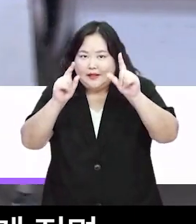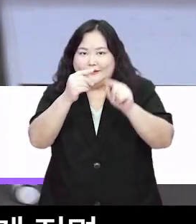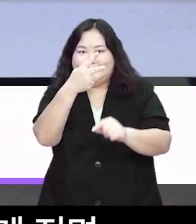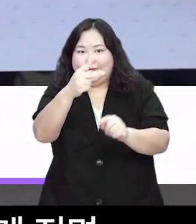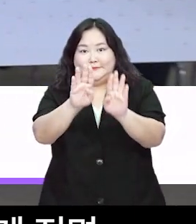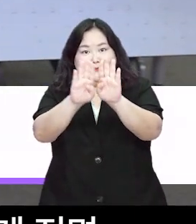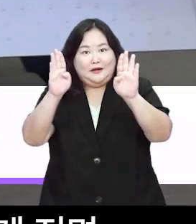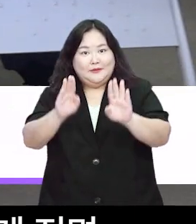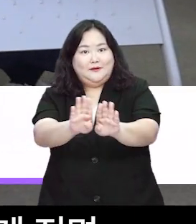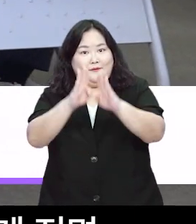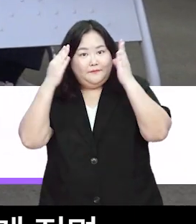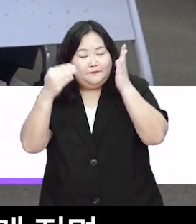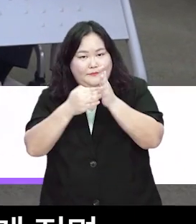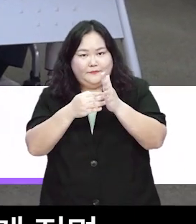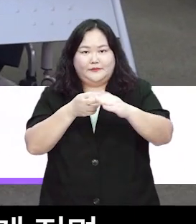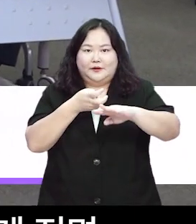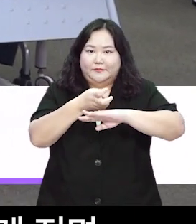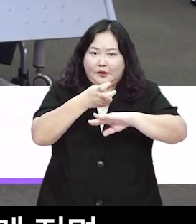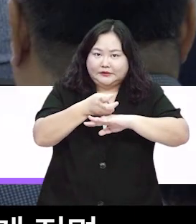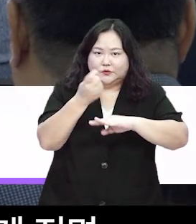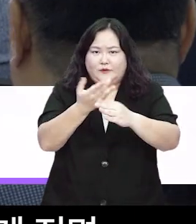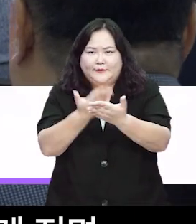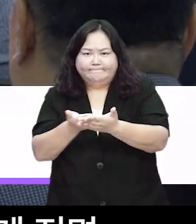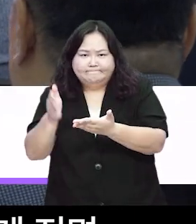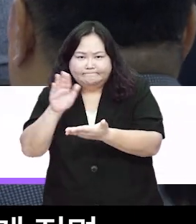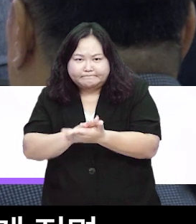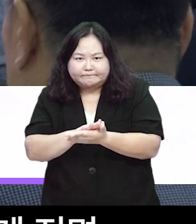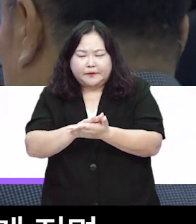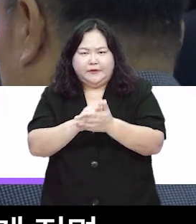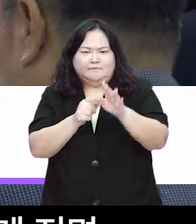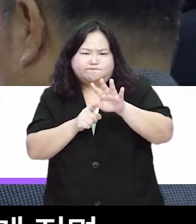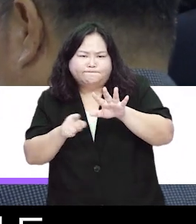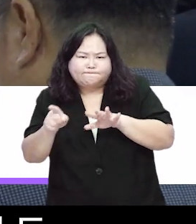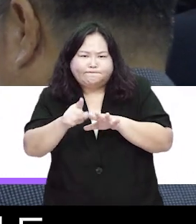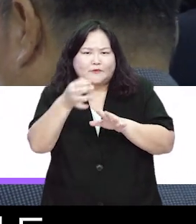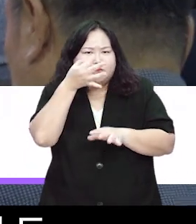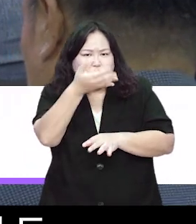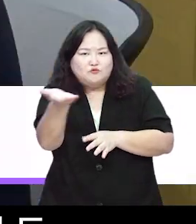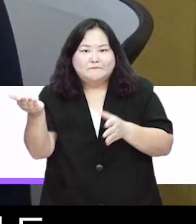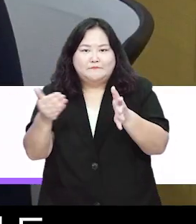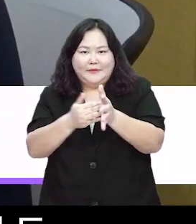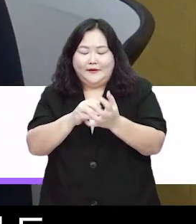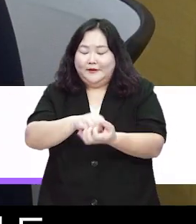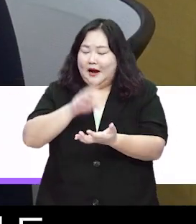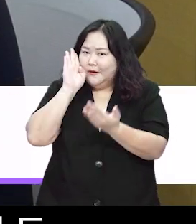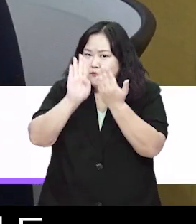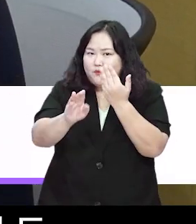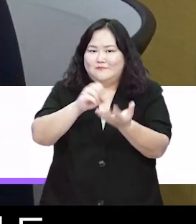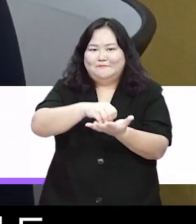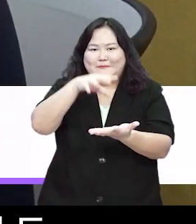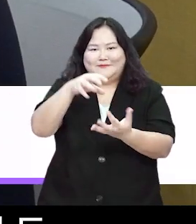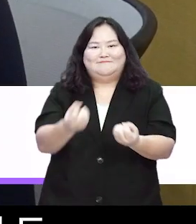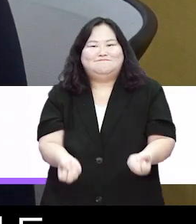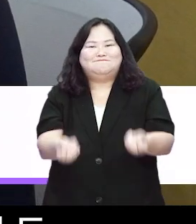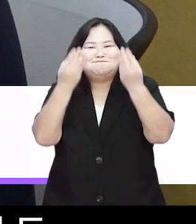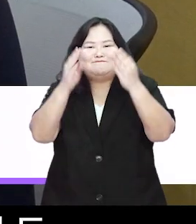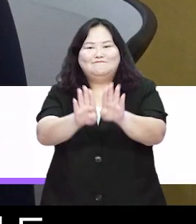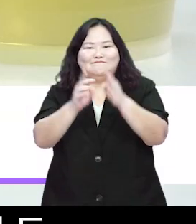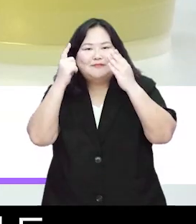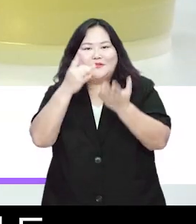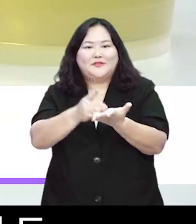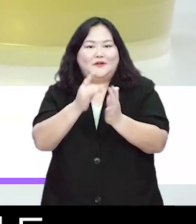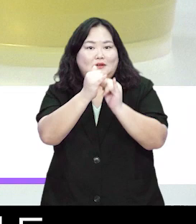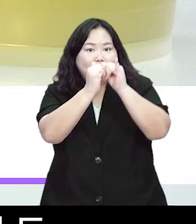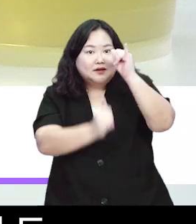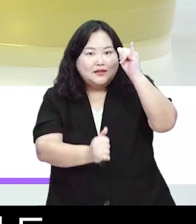동안 2024 K 컬처 방남에 개최 시내버스 노선체계 전면 개편 등을 선보였으며 앞으로도 빵빵 대의 축제